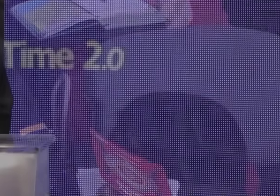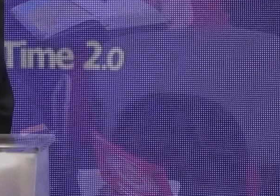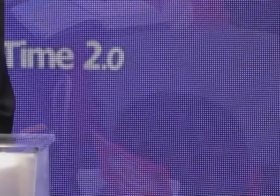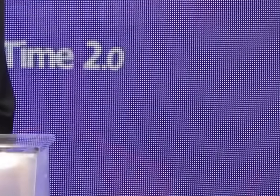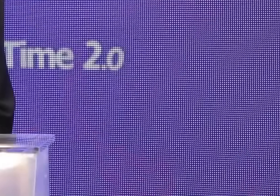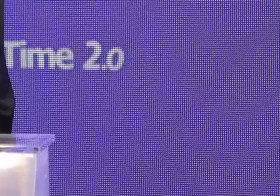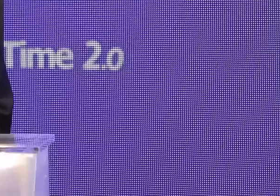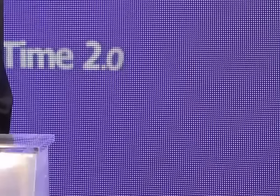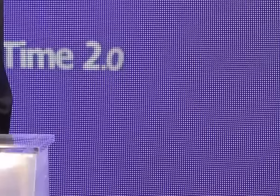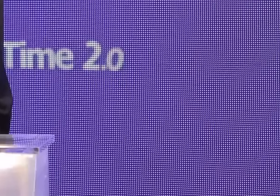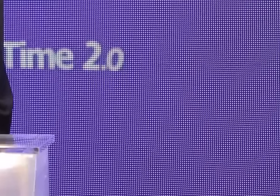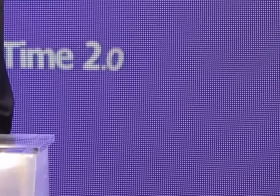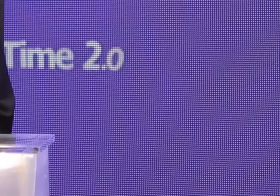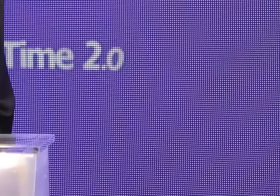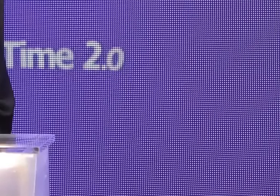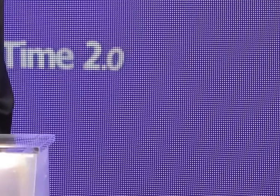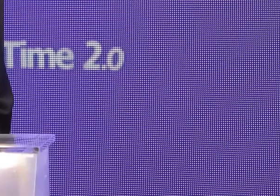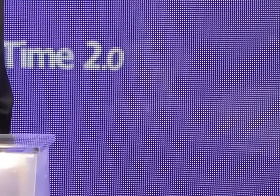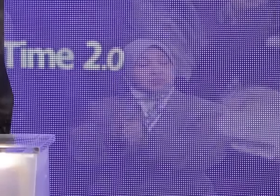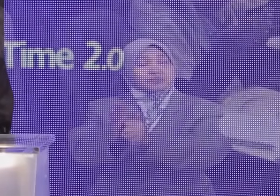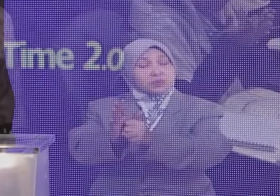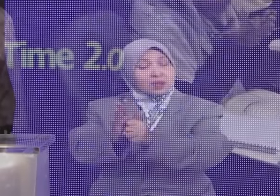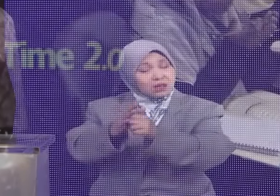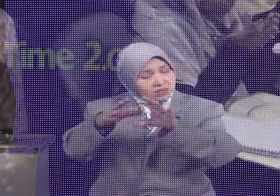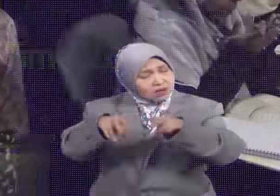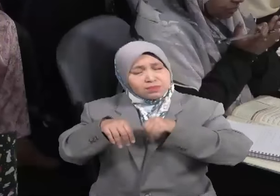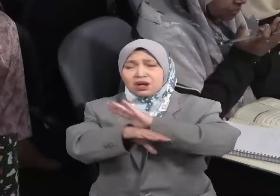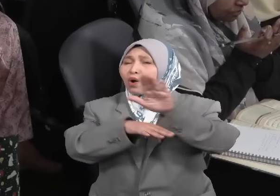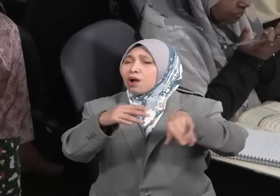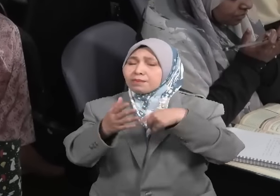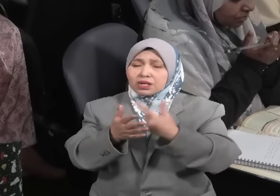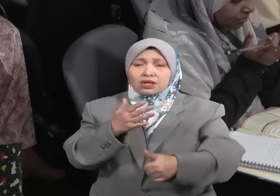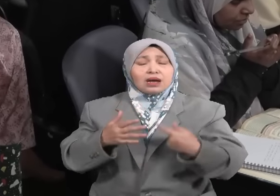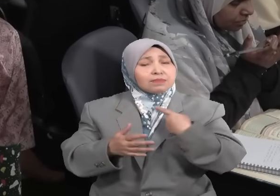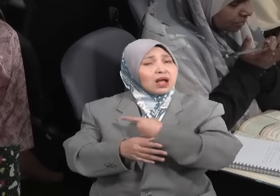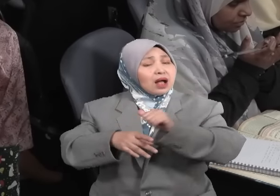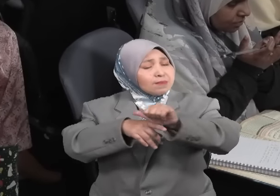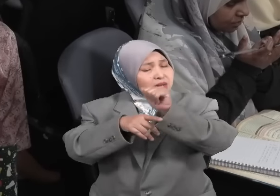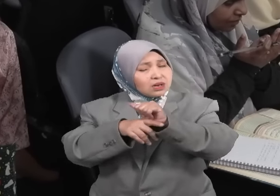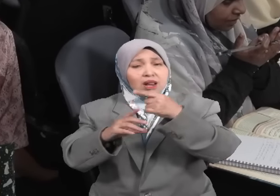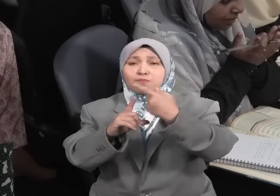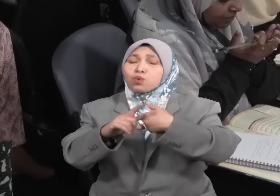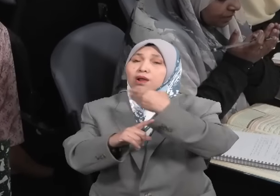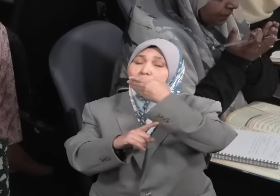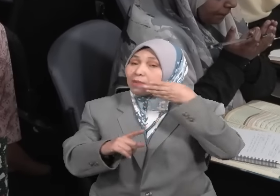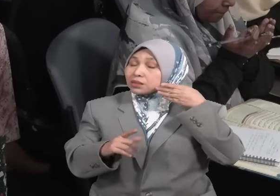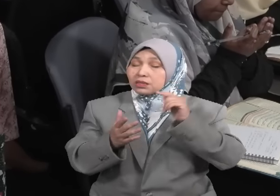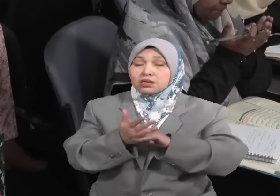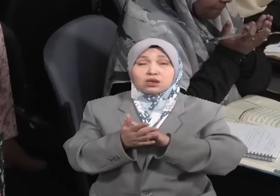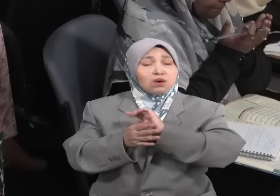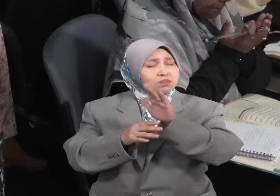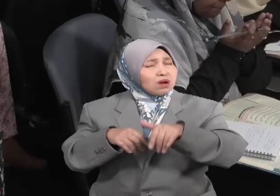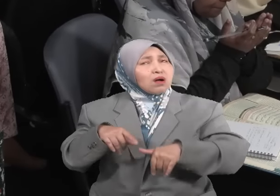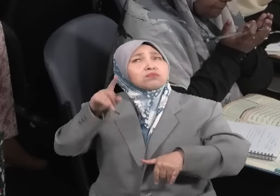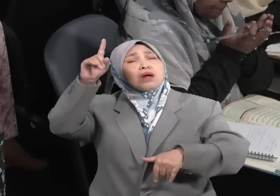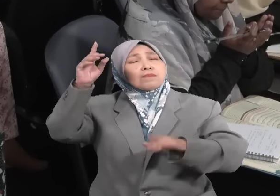Allah. Infak kami, ya Allah. Terimalah segala-galanya apa yang kami amalkan bulan Ramadan ini, ya Allah. Sekiranya kau lah yang maha mendengar